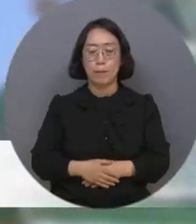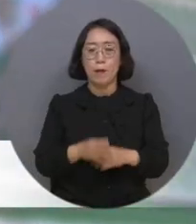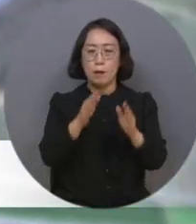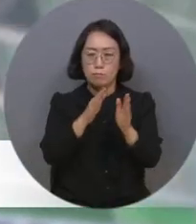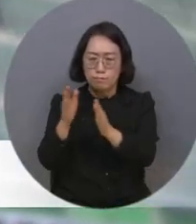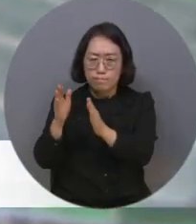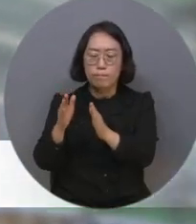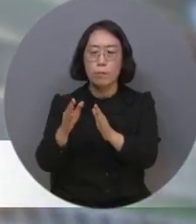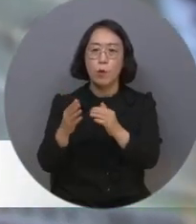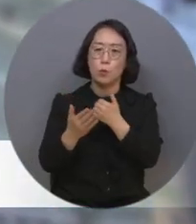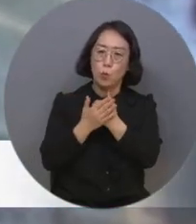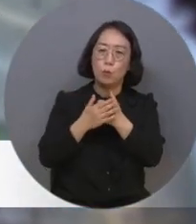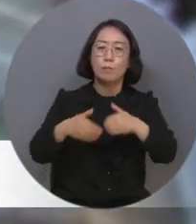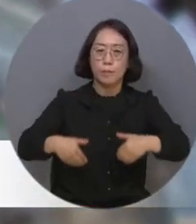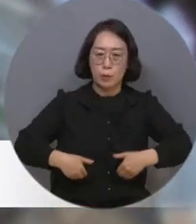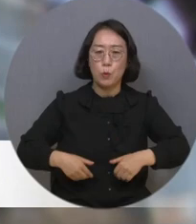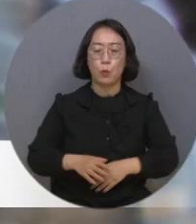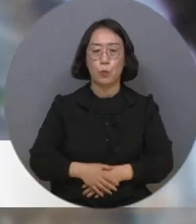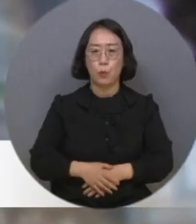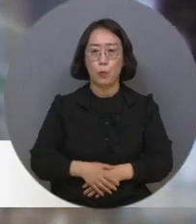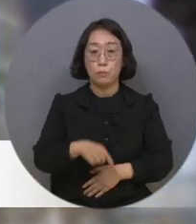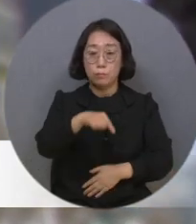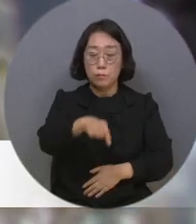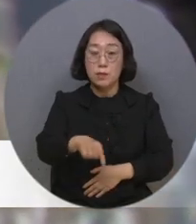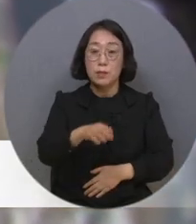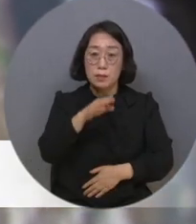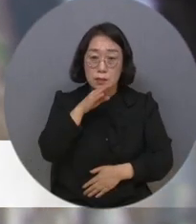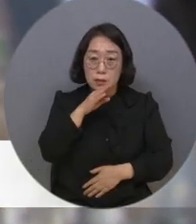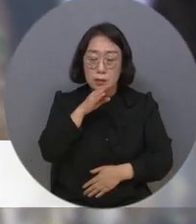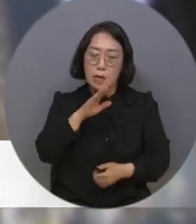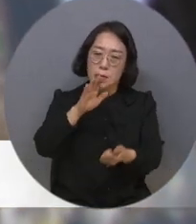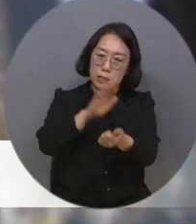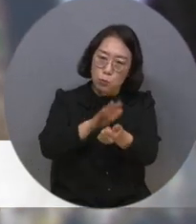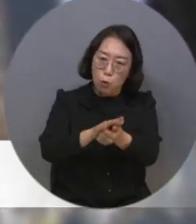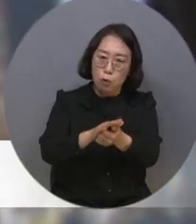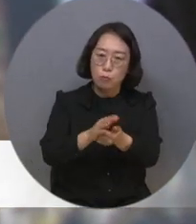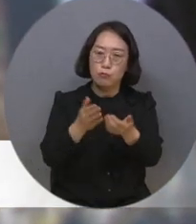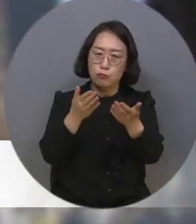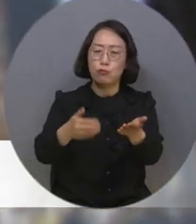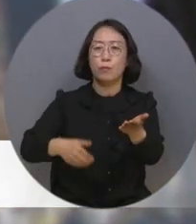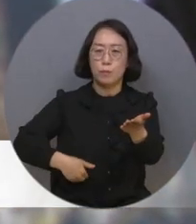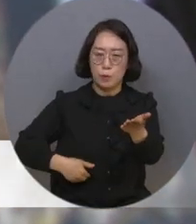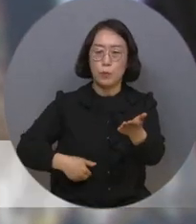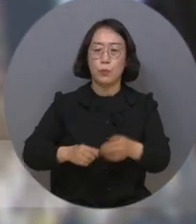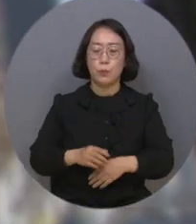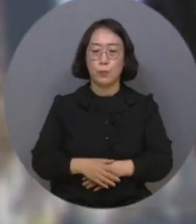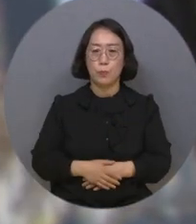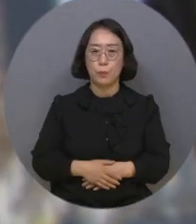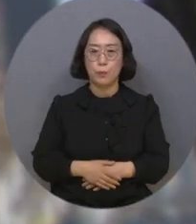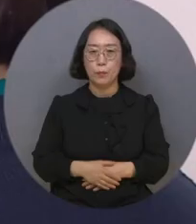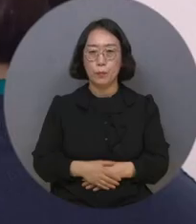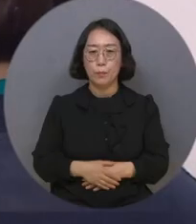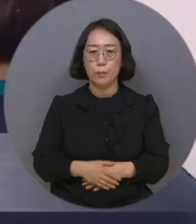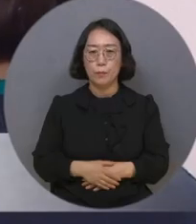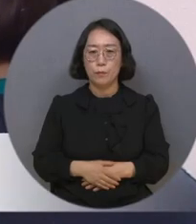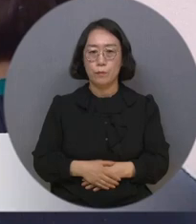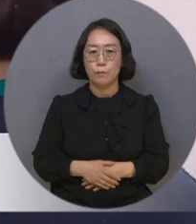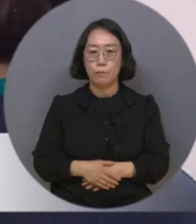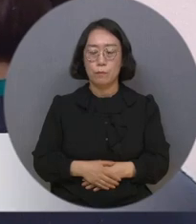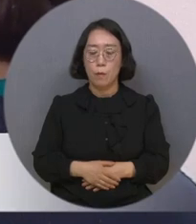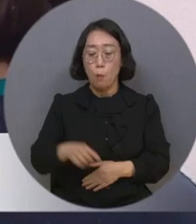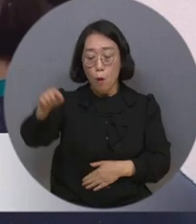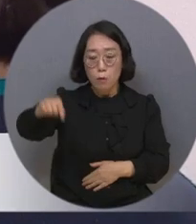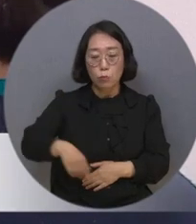마련이 시급한 상황. 무엇보다 실질적인 지원에 나서줄 것을 다시 한번 요청했습니다. 그냥